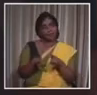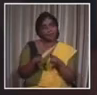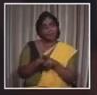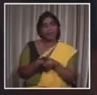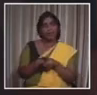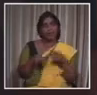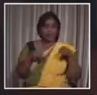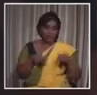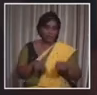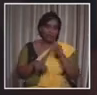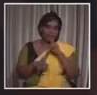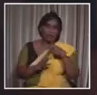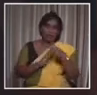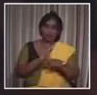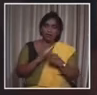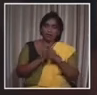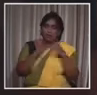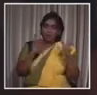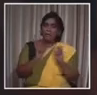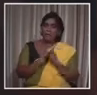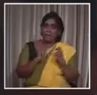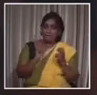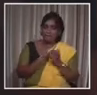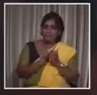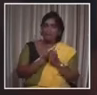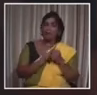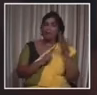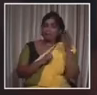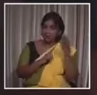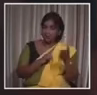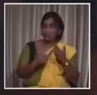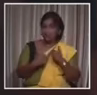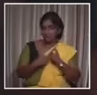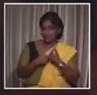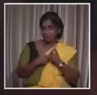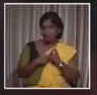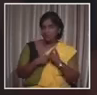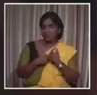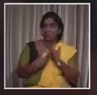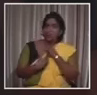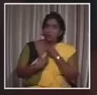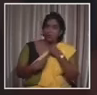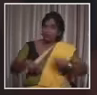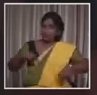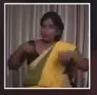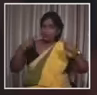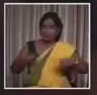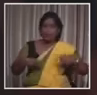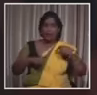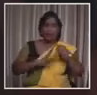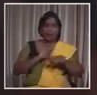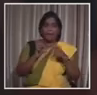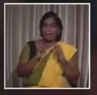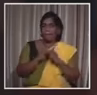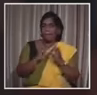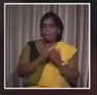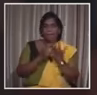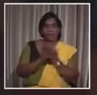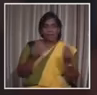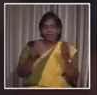මම දැන්වත් කියන්නේ මේ රට දැවැන්ත අර්බුදයක ඉන්නේ. ඔබතුමයි මමයි බොරුවට මෙතන තර්ක කළා මේ රටේ ප්‍රශ්නේ විසඳෙන්නේ